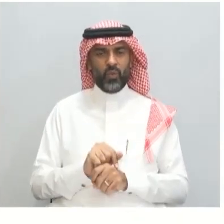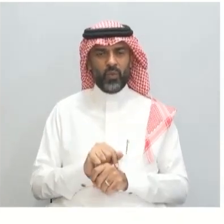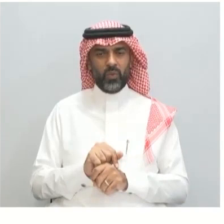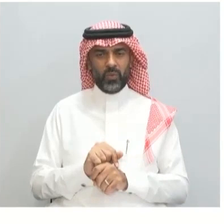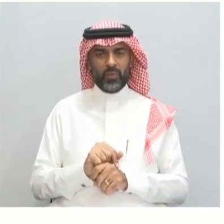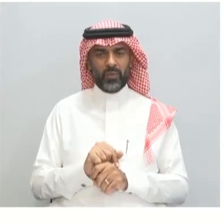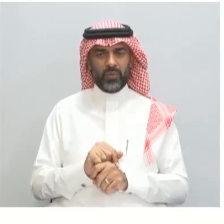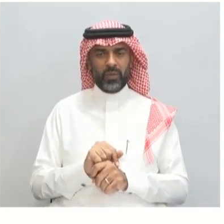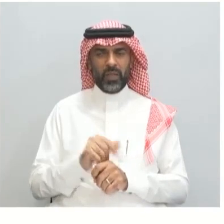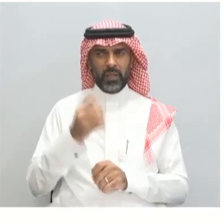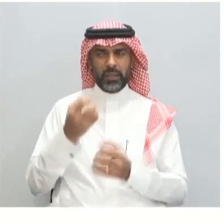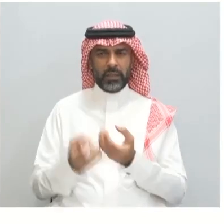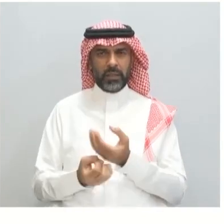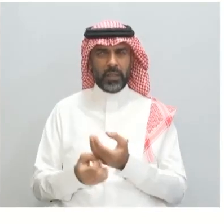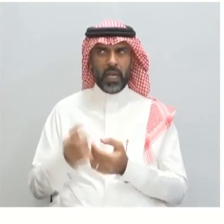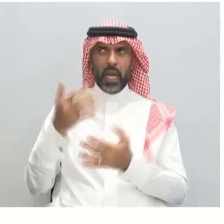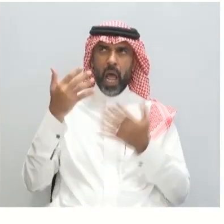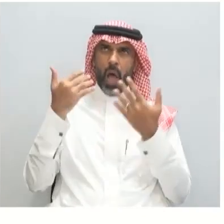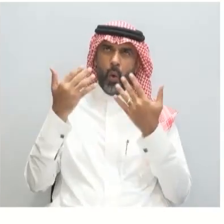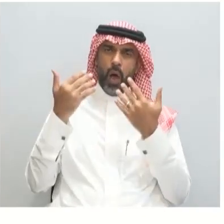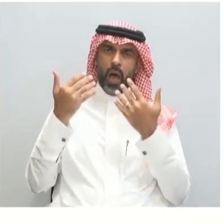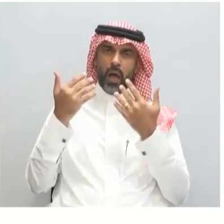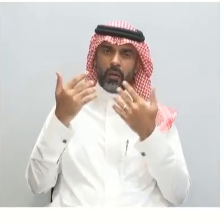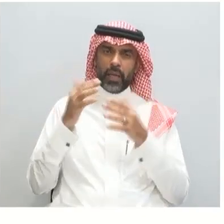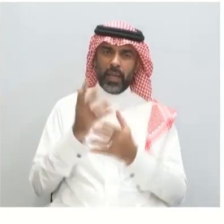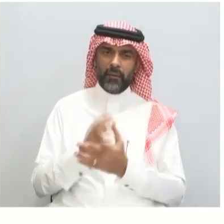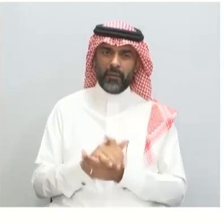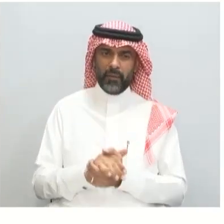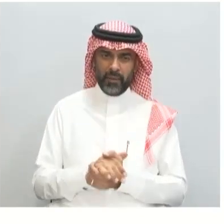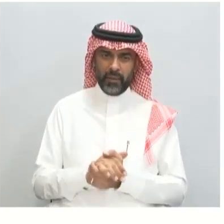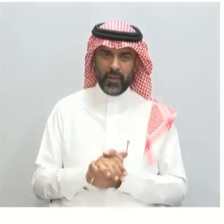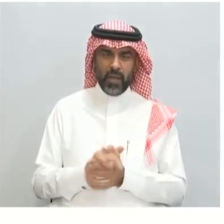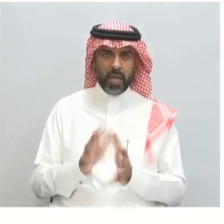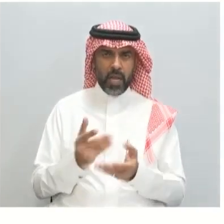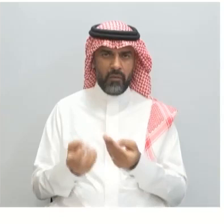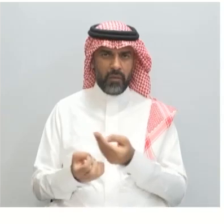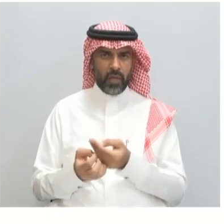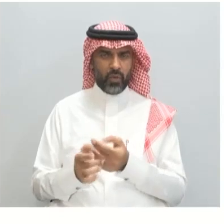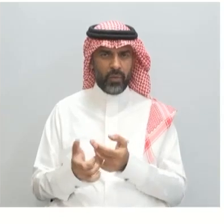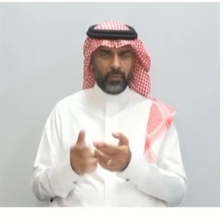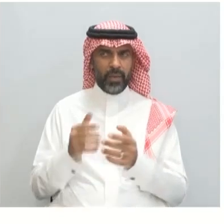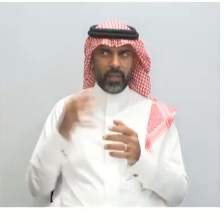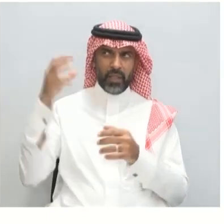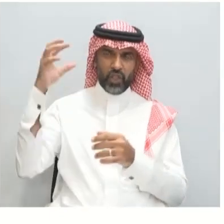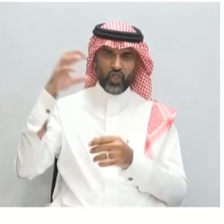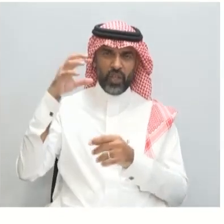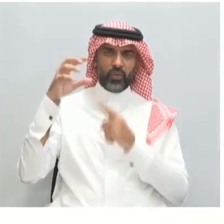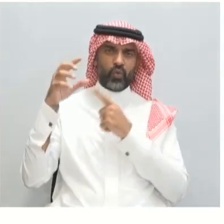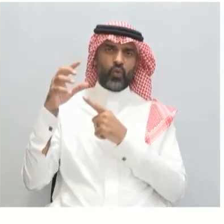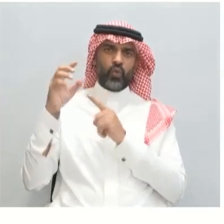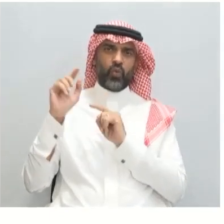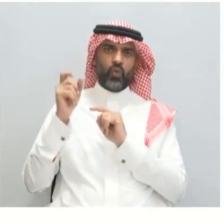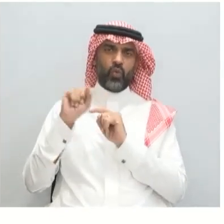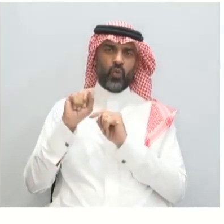اليه تسخين الهواء وتسخين الهواء على سطح الارض وكيف يسخن من خلال الشمس ومن خلال